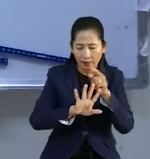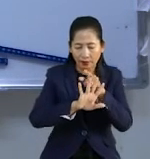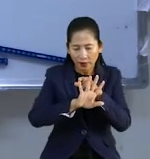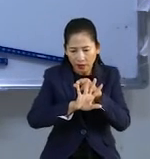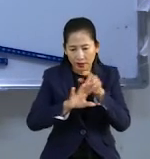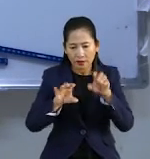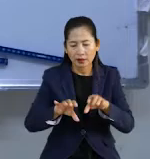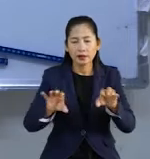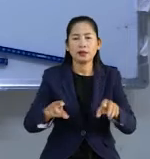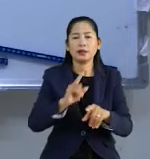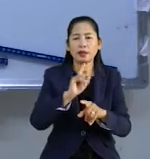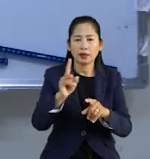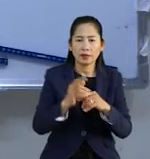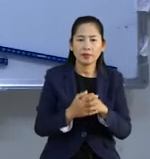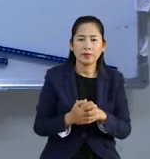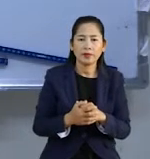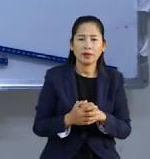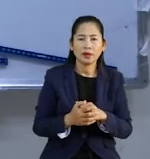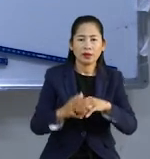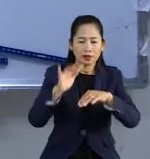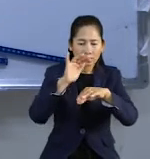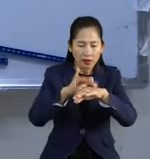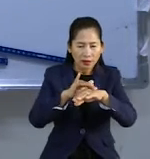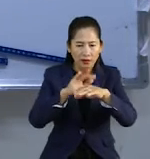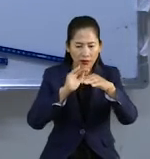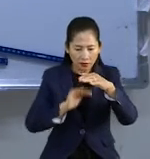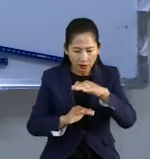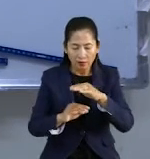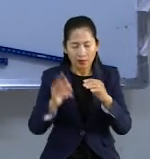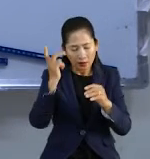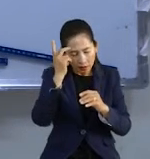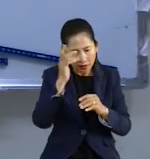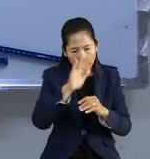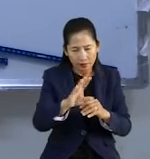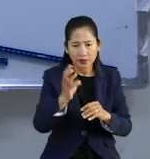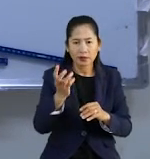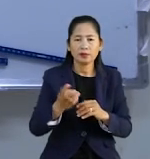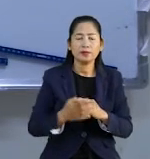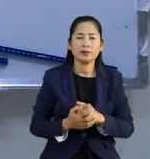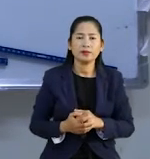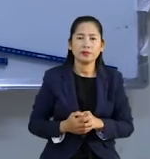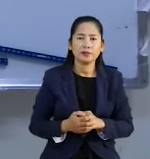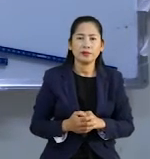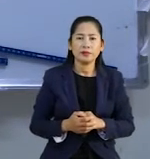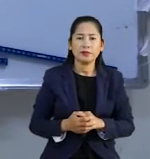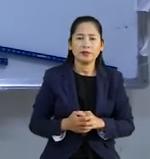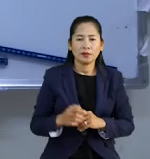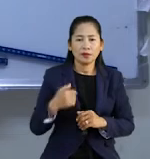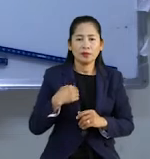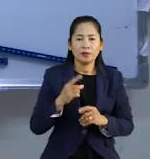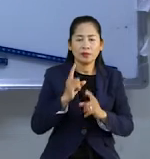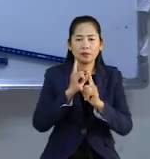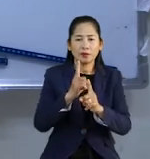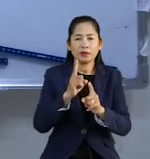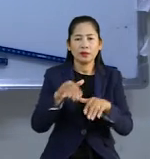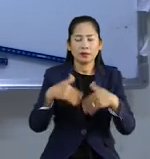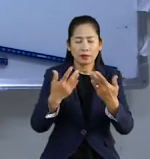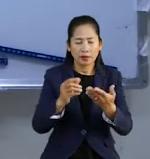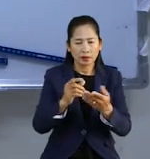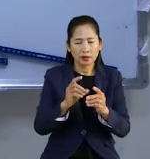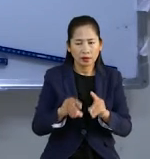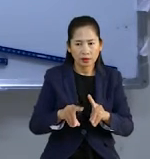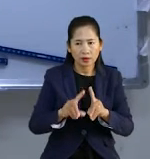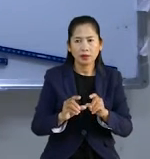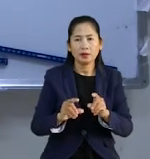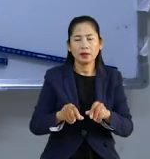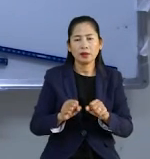ตีกันไหลในตรังหน้าเราครูตกไปได้ก่อนกึศบันติกทีนี้เราครูนำปลาจำหลายนำไปเตรียมตัวดา